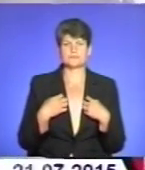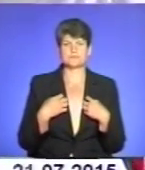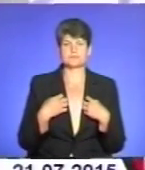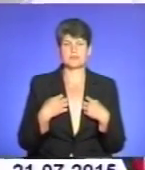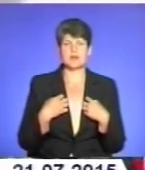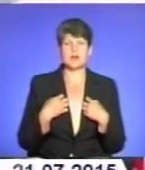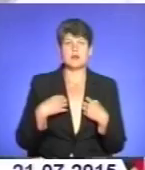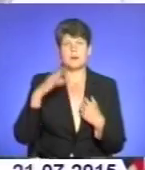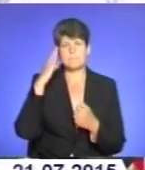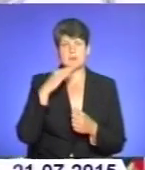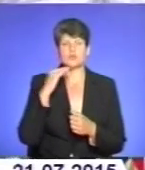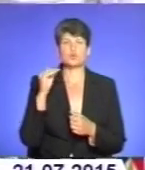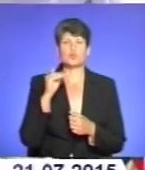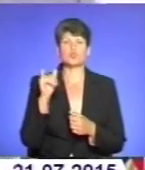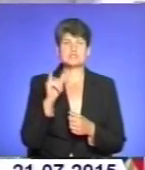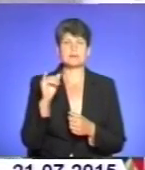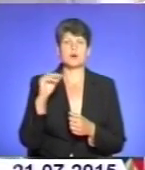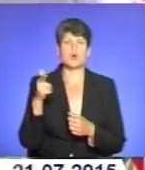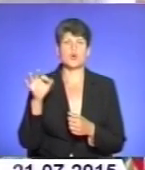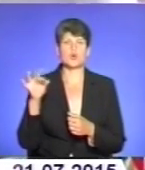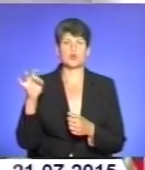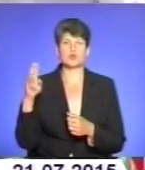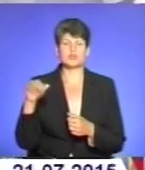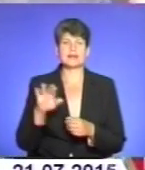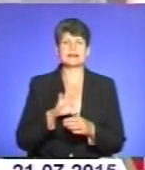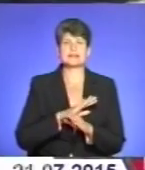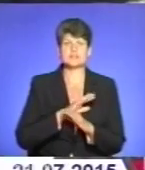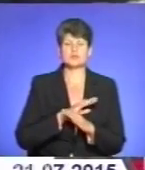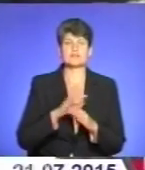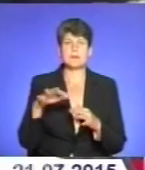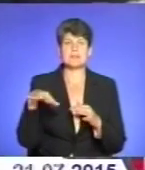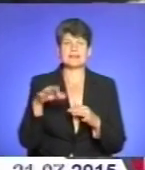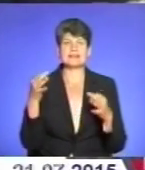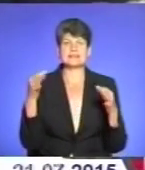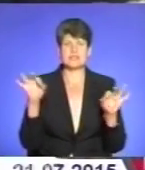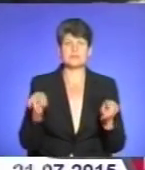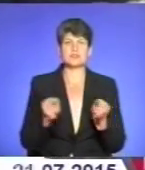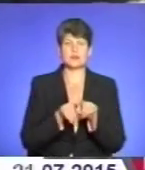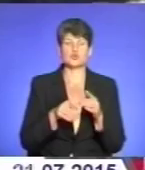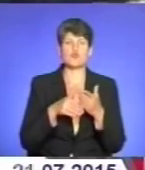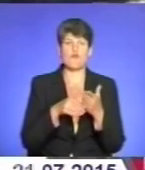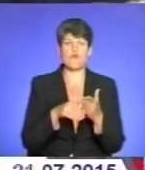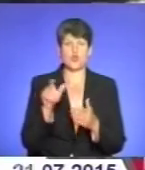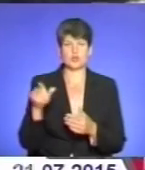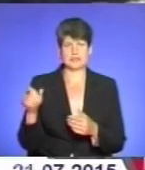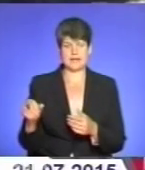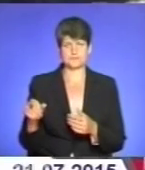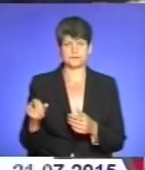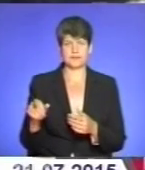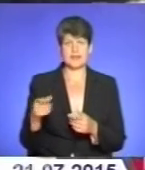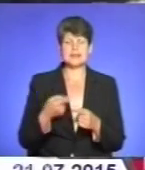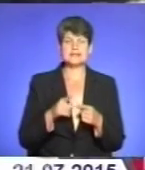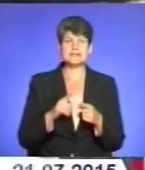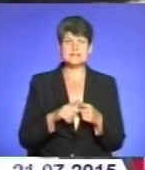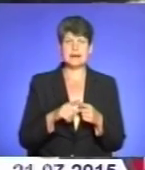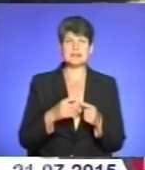Юстима Голоднюка, який загинув на Майдані Незалежності у Києві, Володимир, також волонтер. Вона була несподівана, ця нагорода, тому